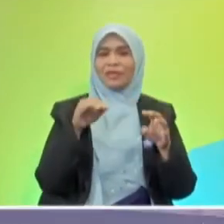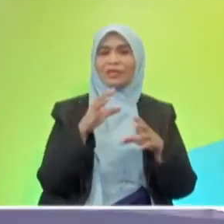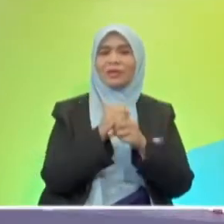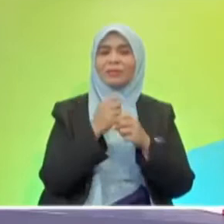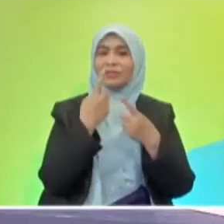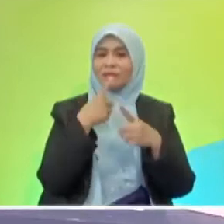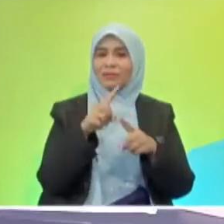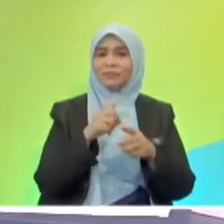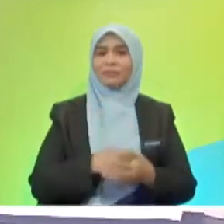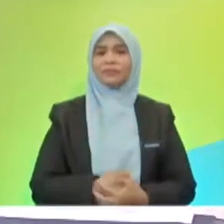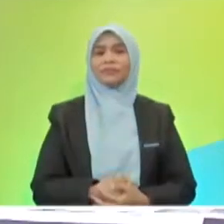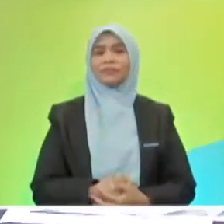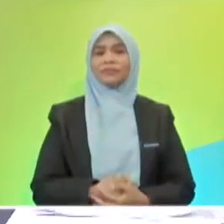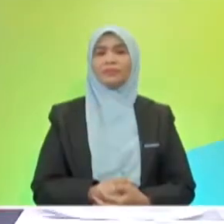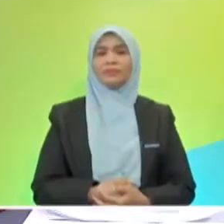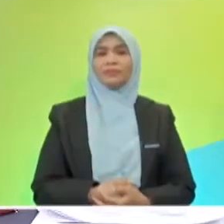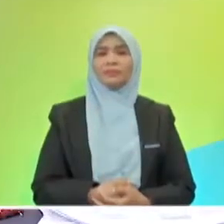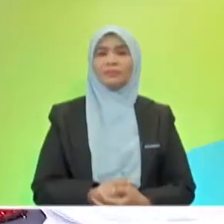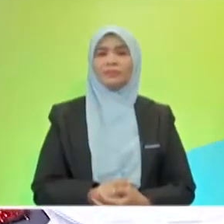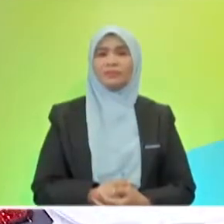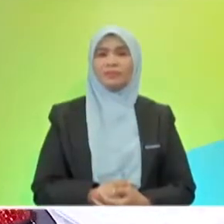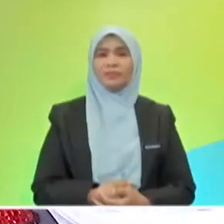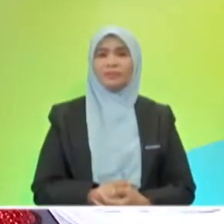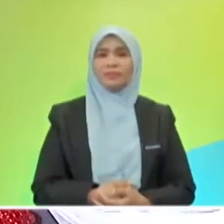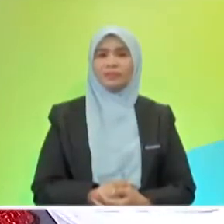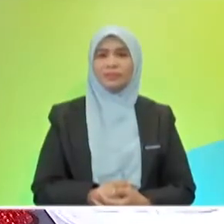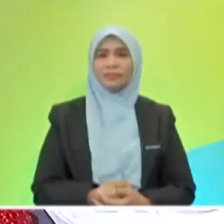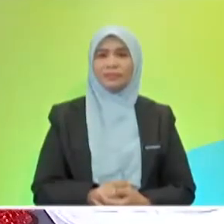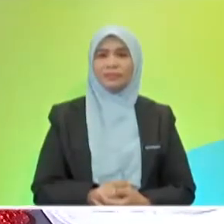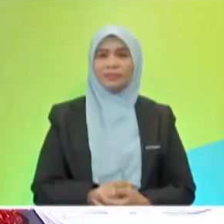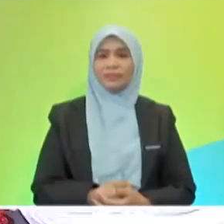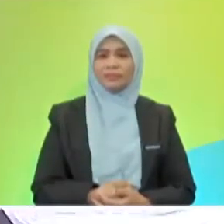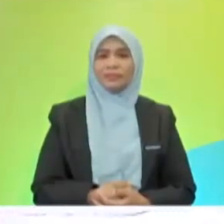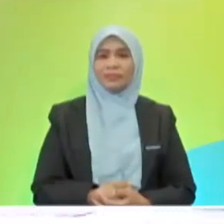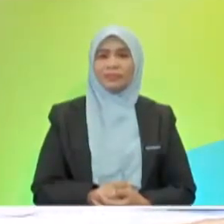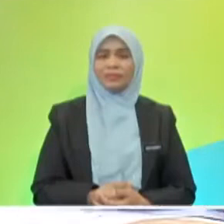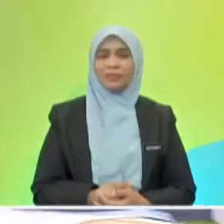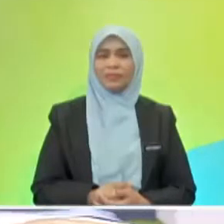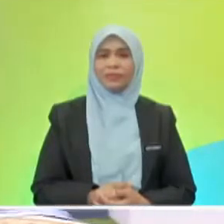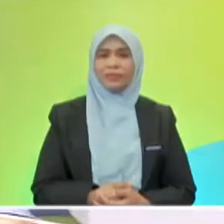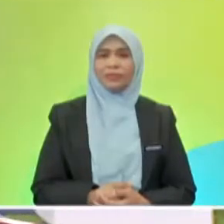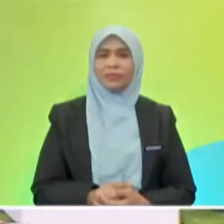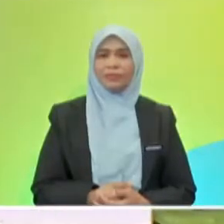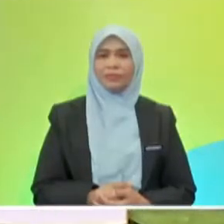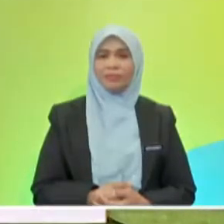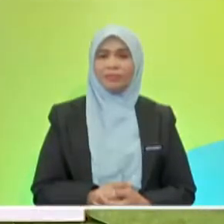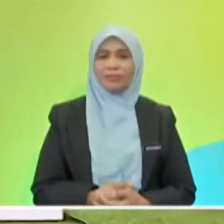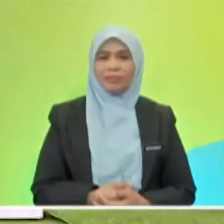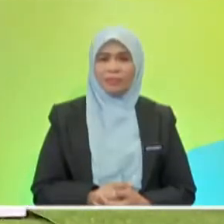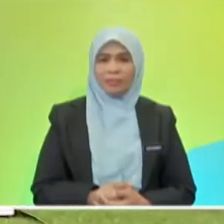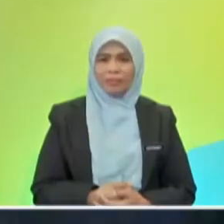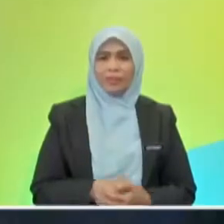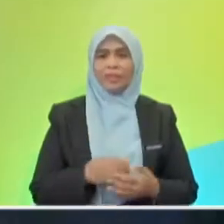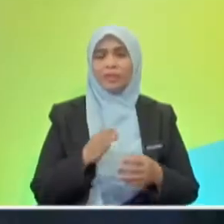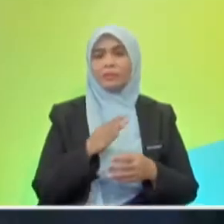Musa pun Sameh dia telah bersikap benar dalam menentang kezaliman Firaun yang ketika itu tiada siapapun yang